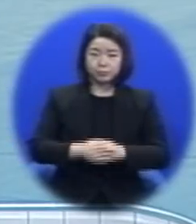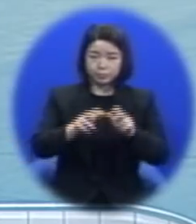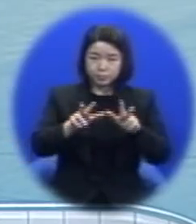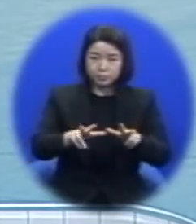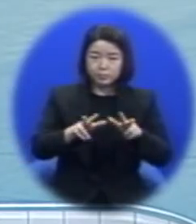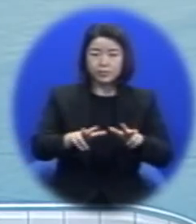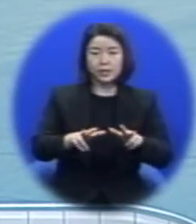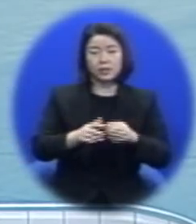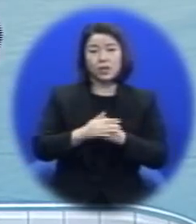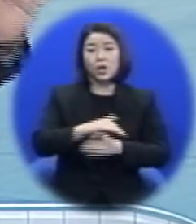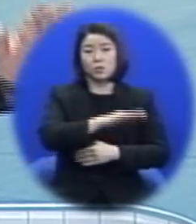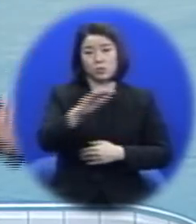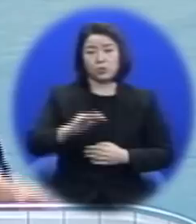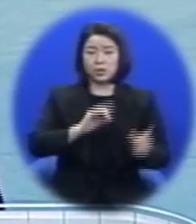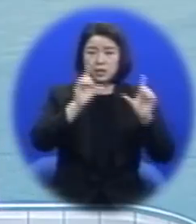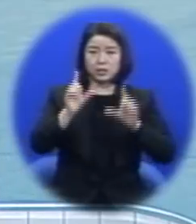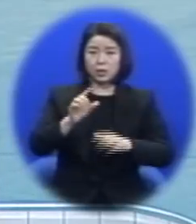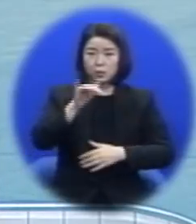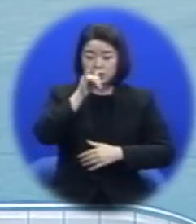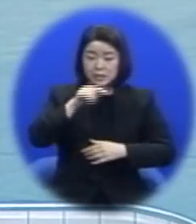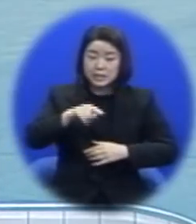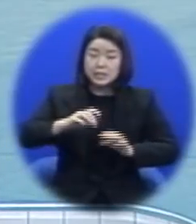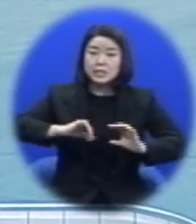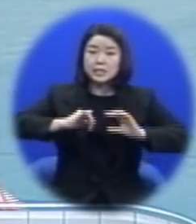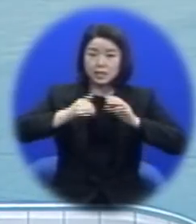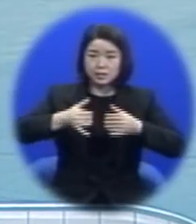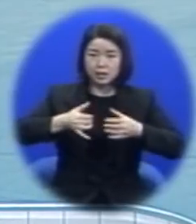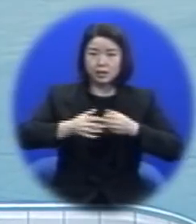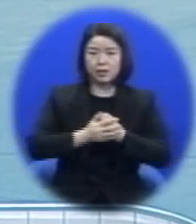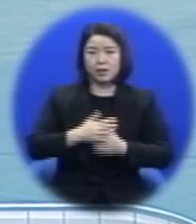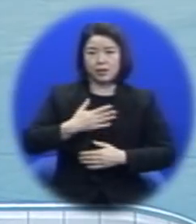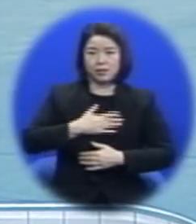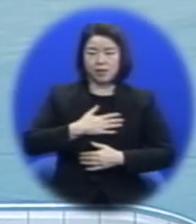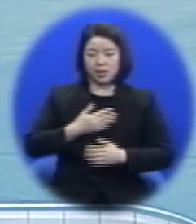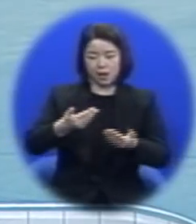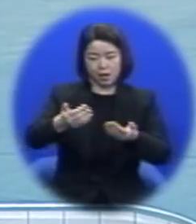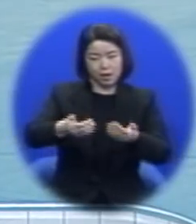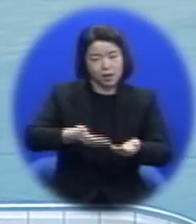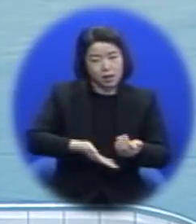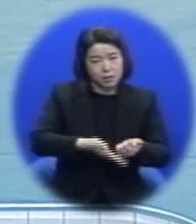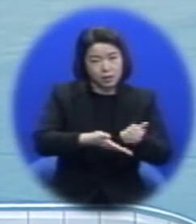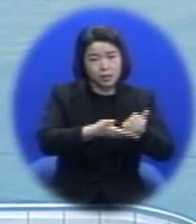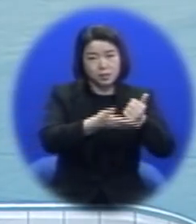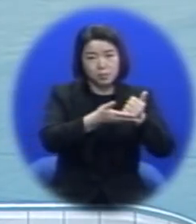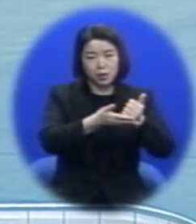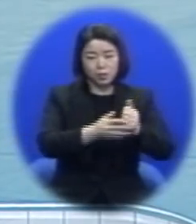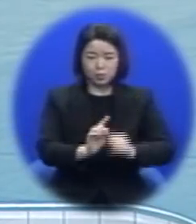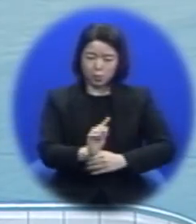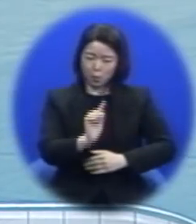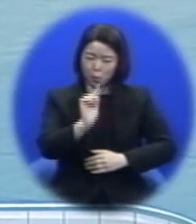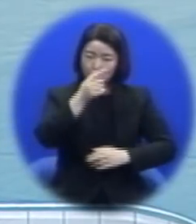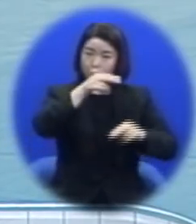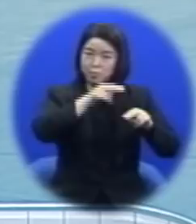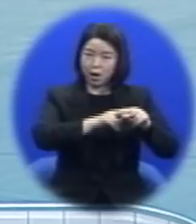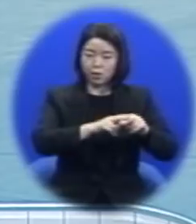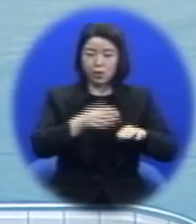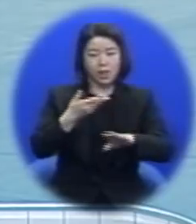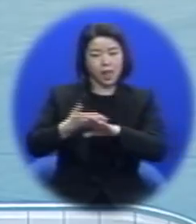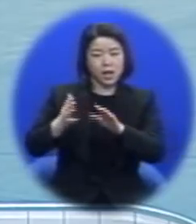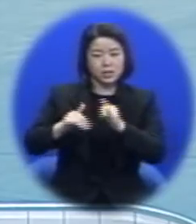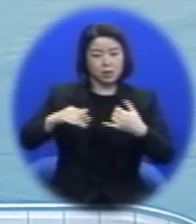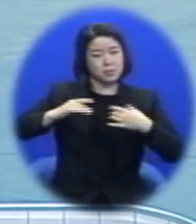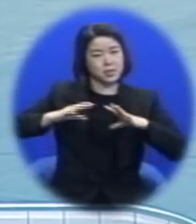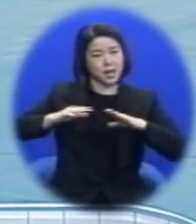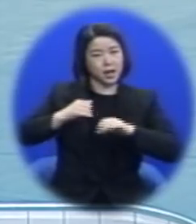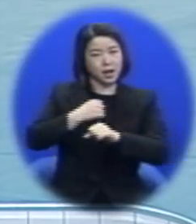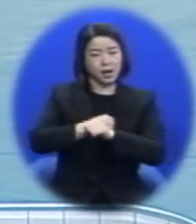지금은 우리가 살고 있는 지금 이 세상은 내가 대접받고 높아지고 다른 사람들한테 자랑하고